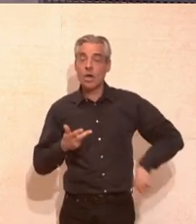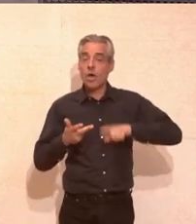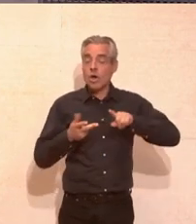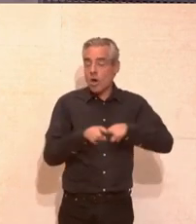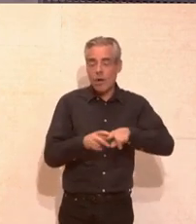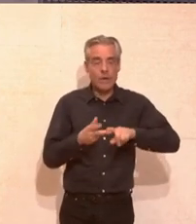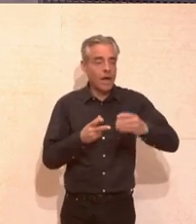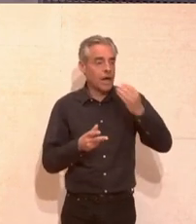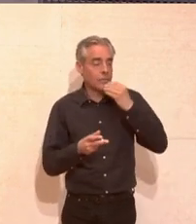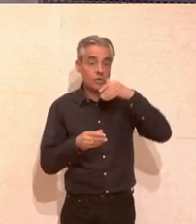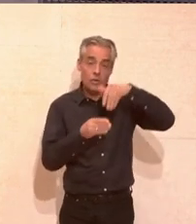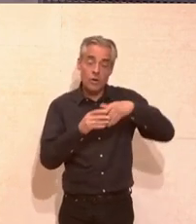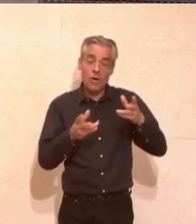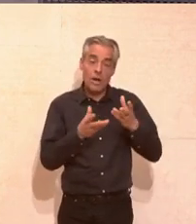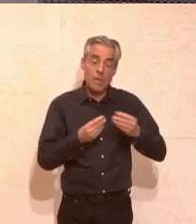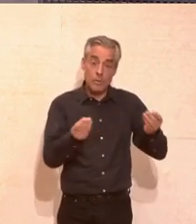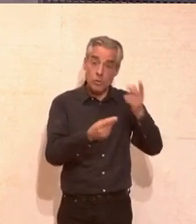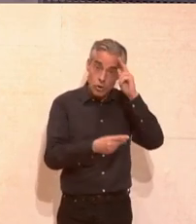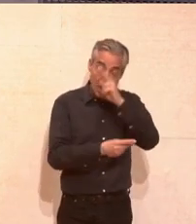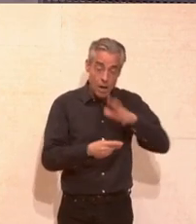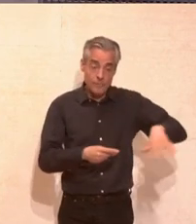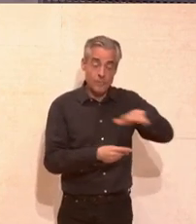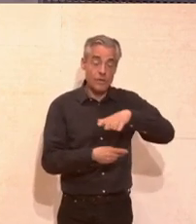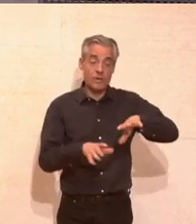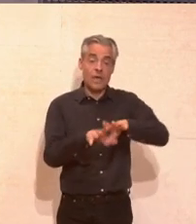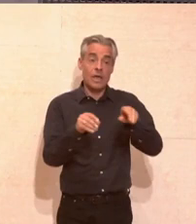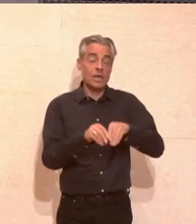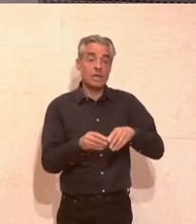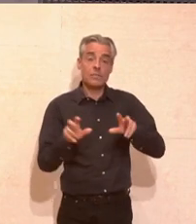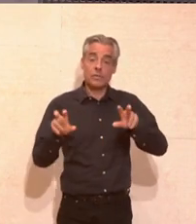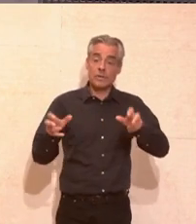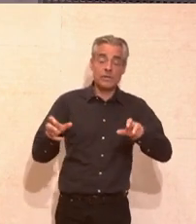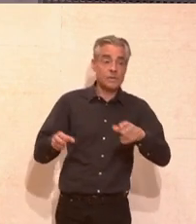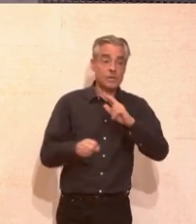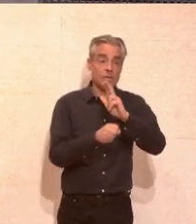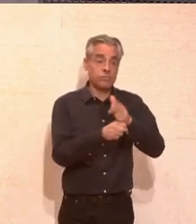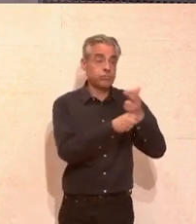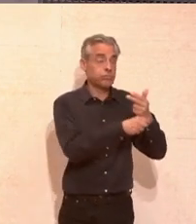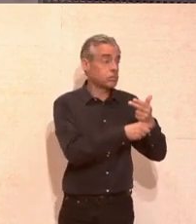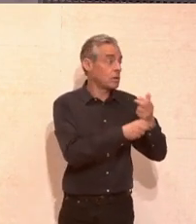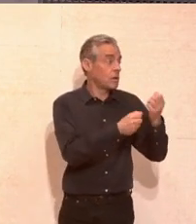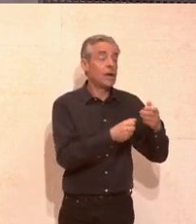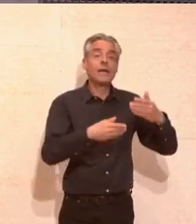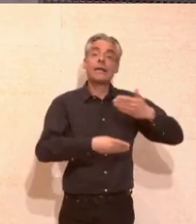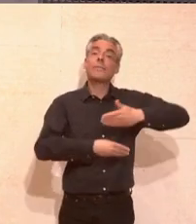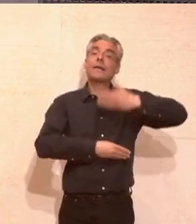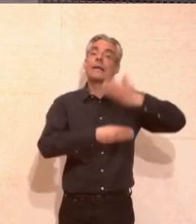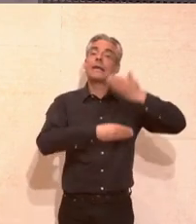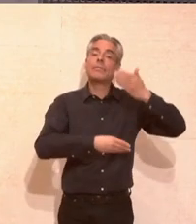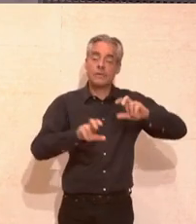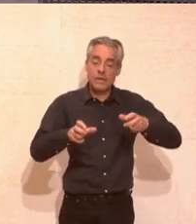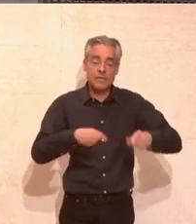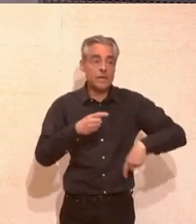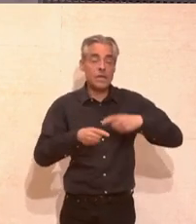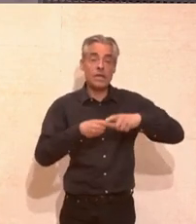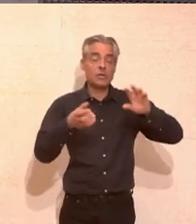l'alimentation, dans la population générale. Ça veut dire les clips télévisés qui sont proposés, les slogans. Je